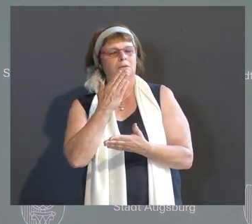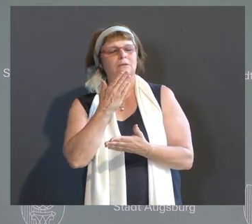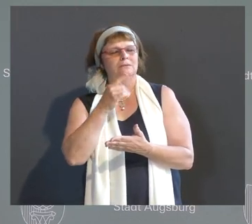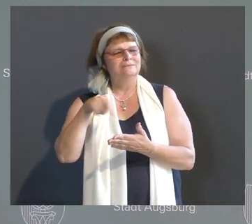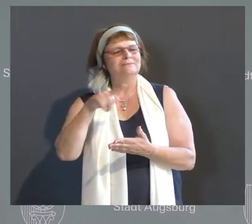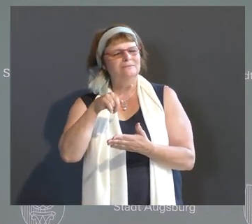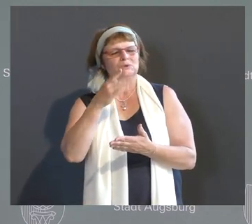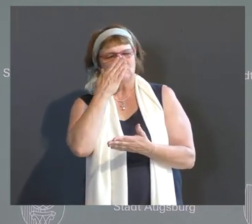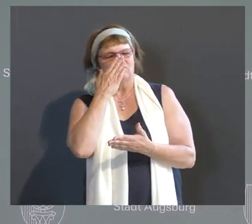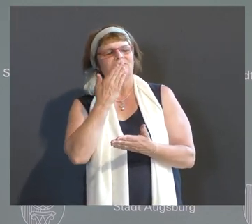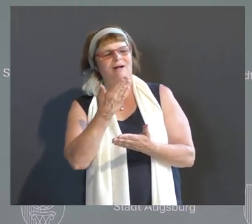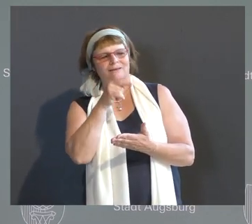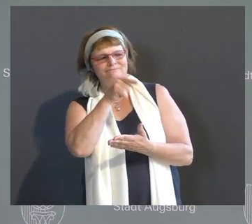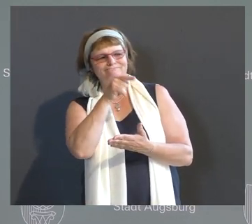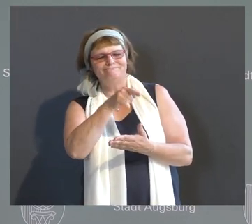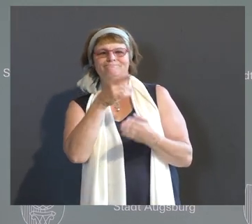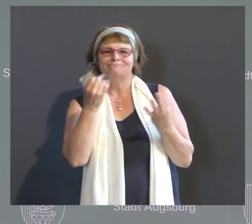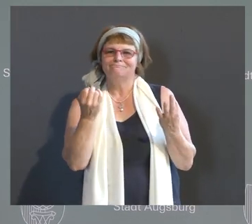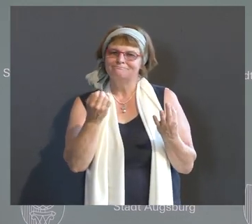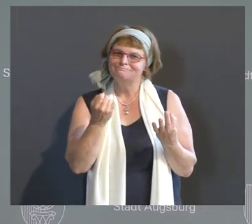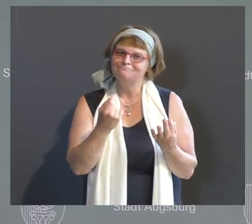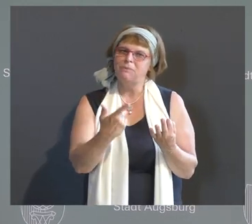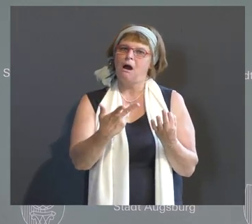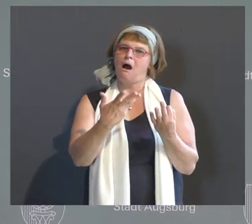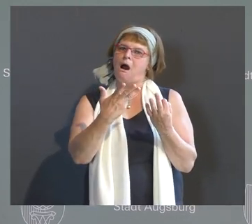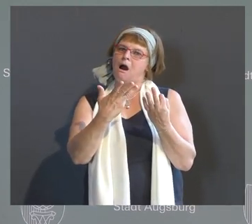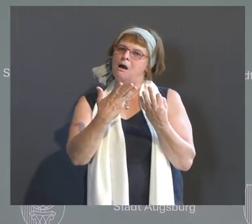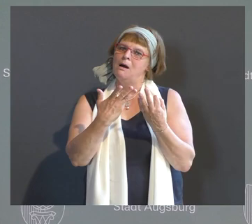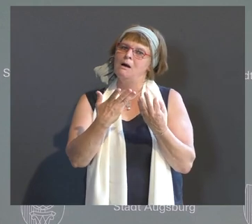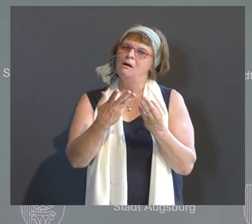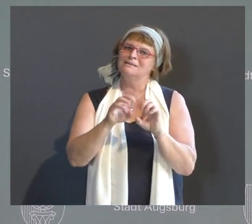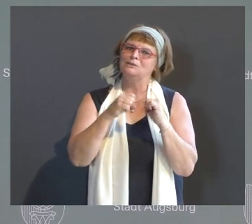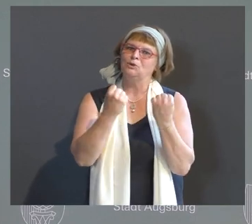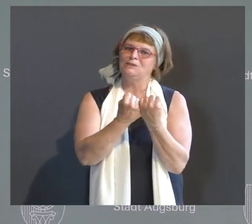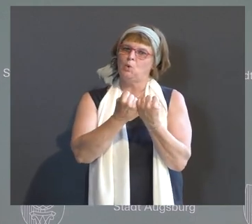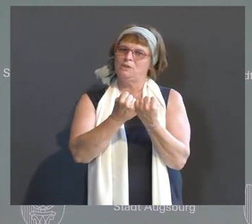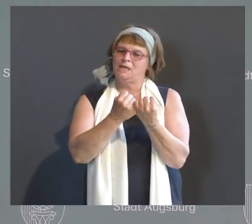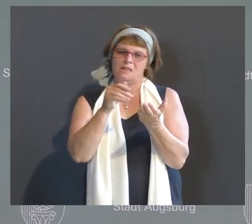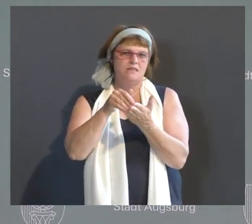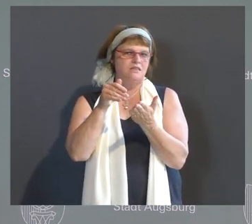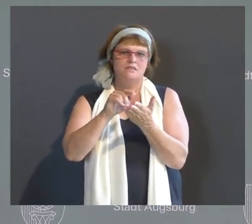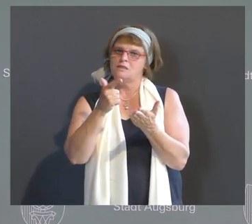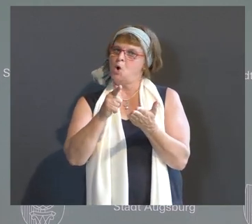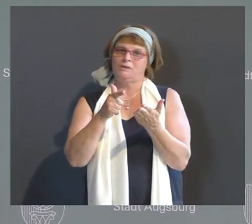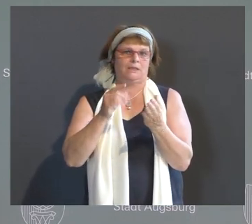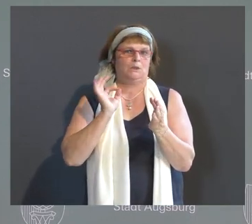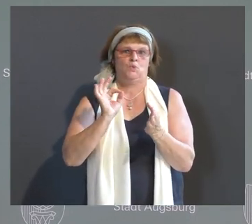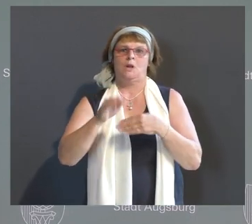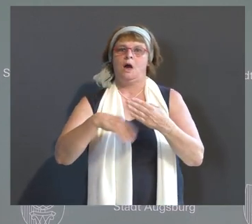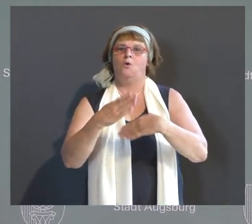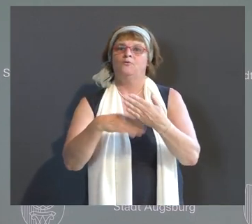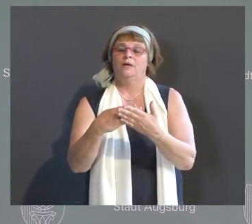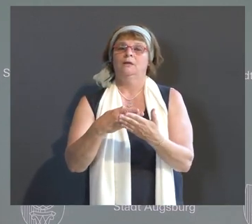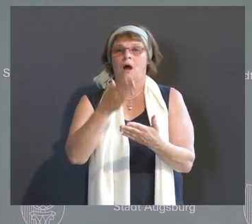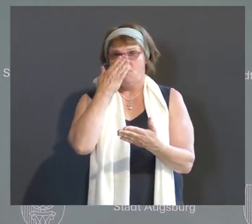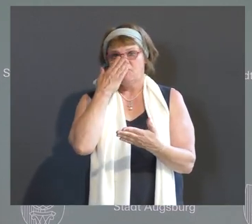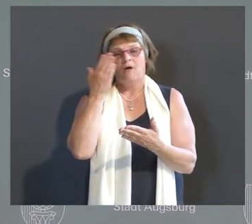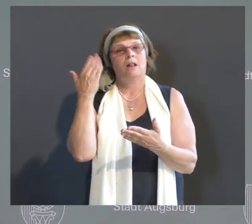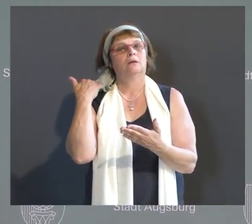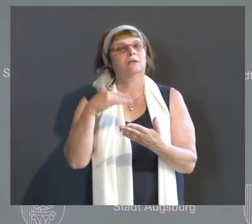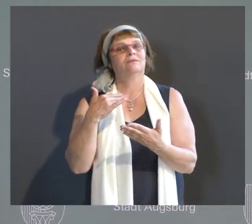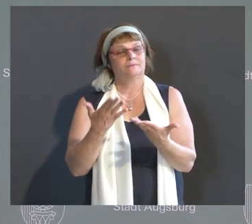müssen, dass ein paar Dinge noch nicht rund laufen. Und es war beispielsweise dann eben auch der Grund, weswegen wir